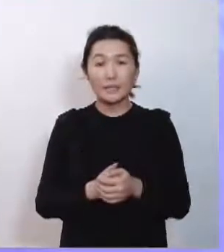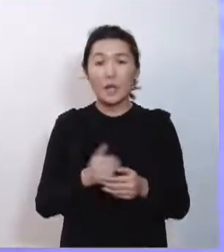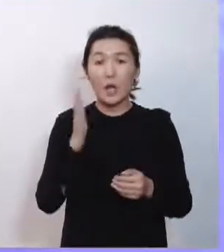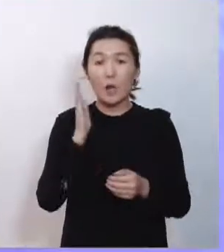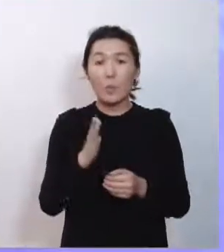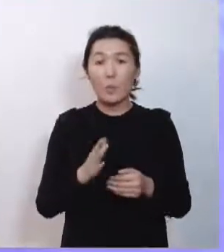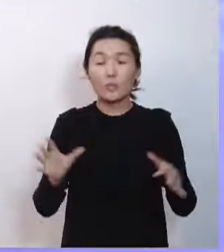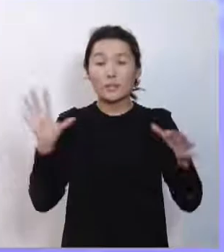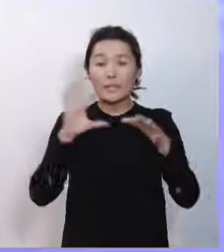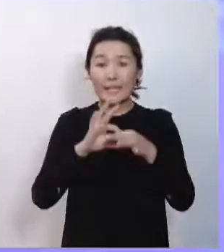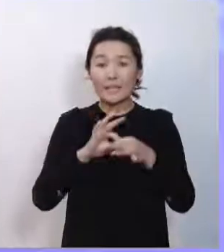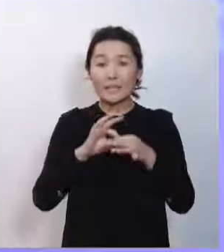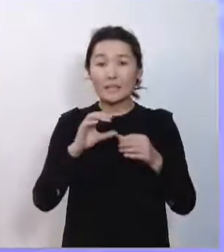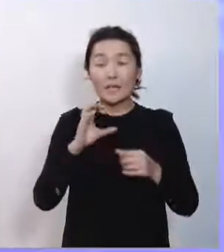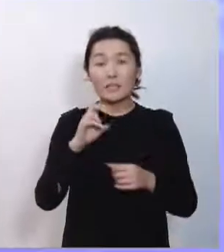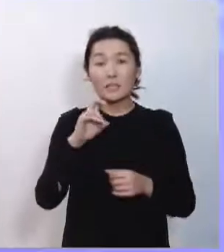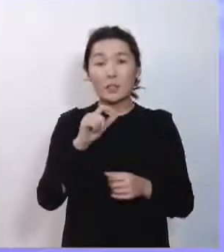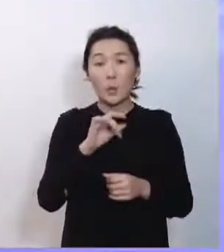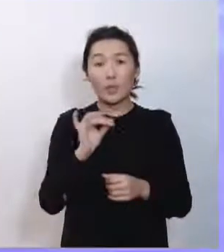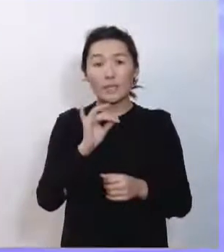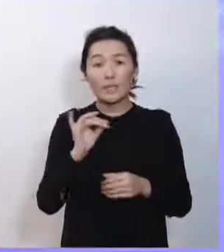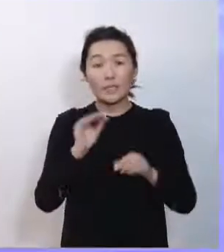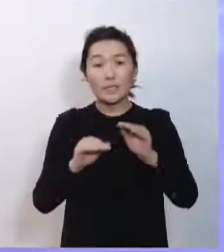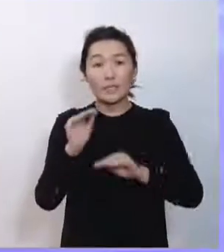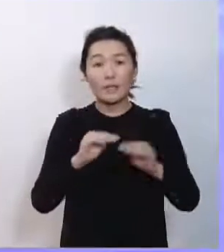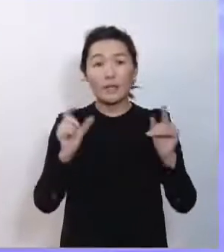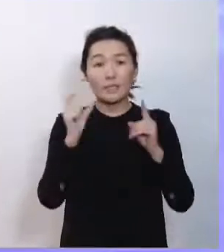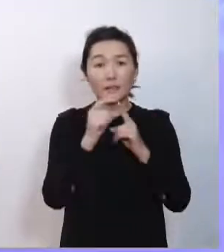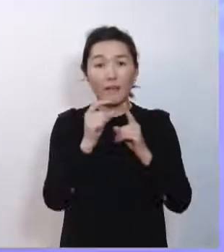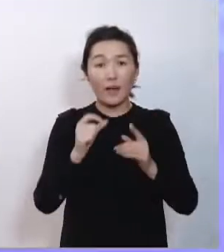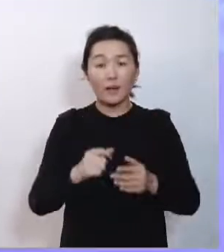Будем соединять слоги и составлять слова.